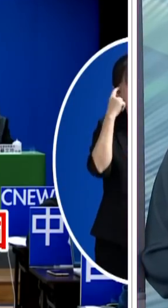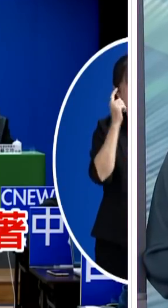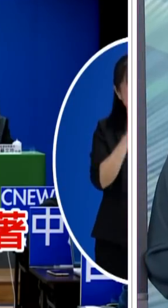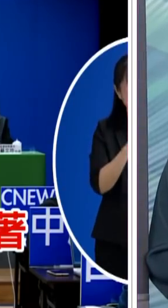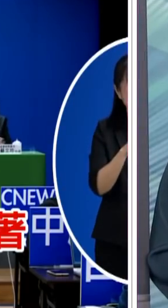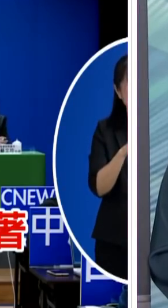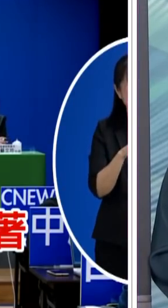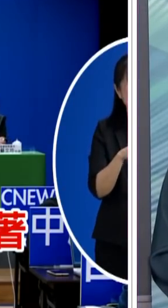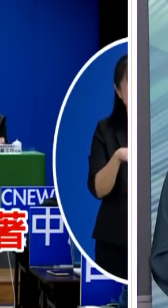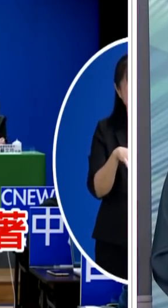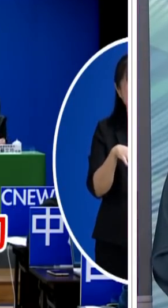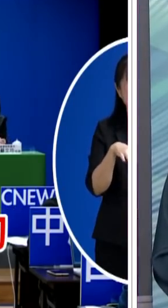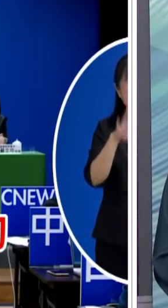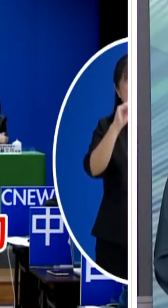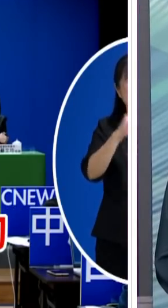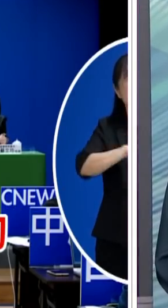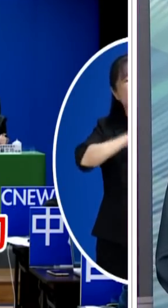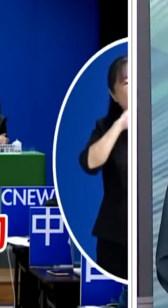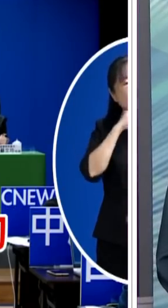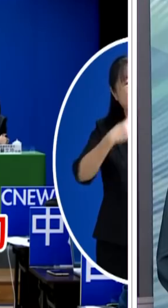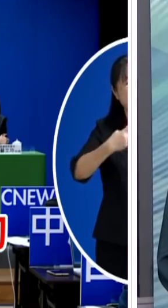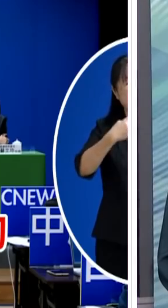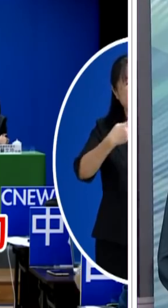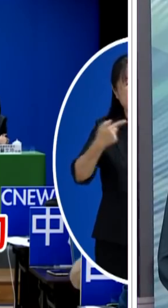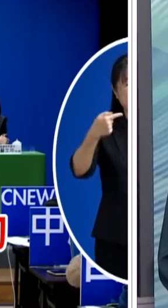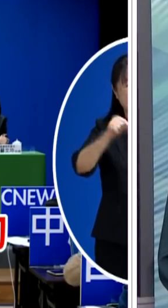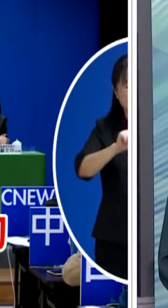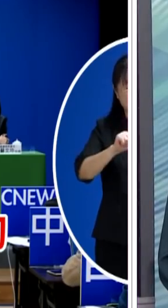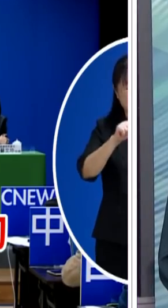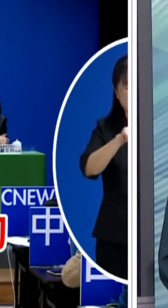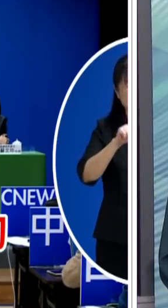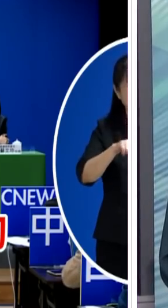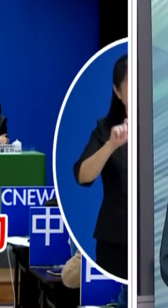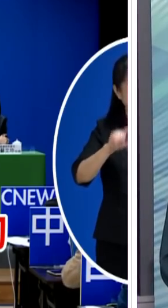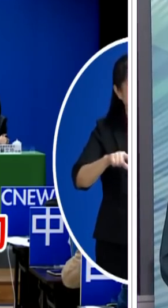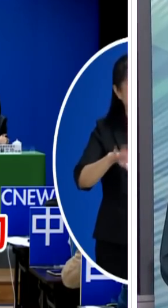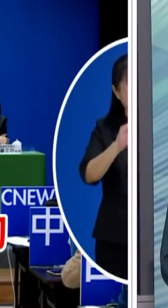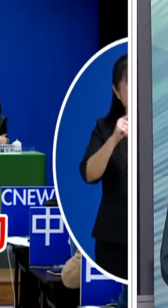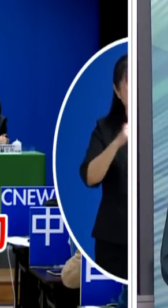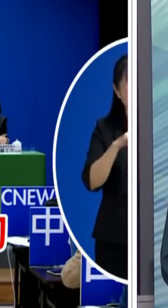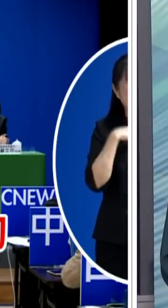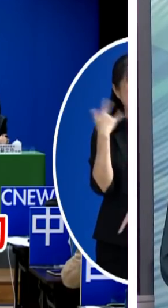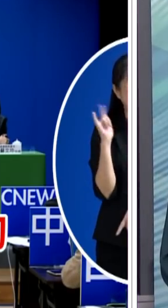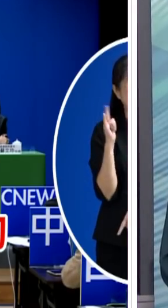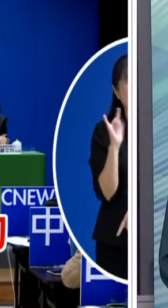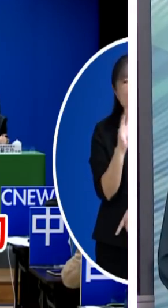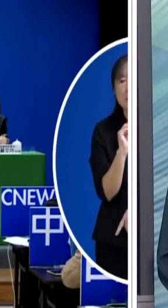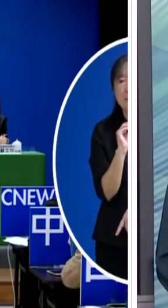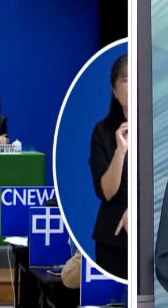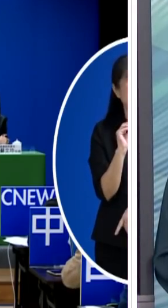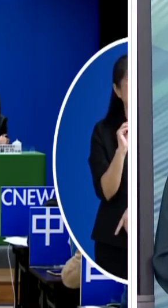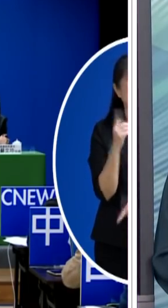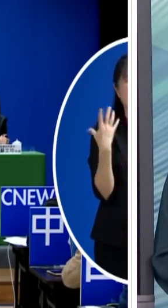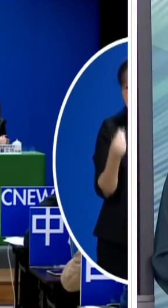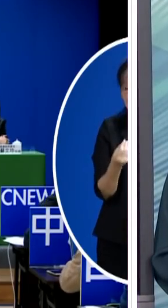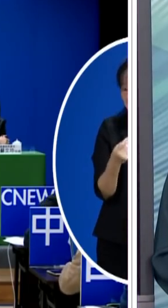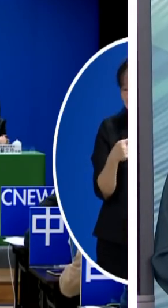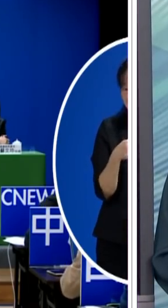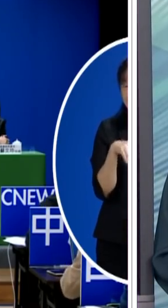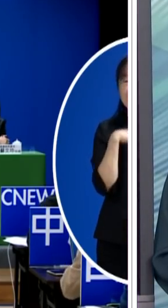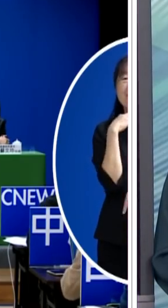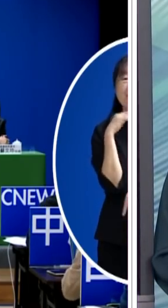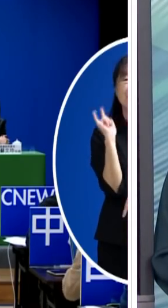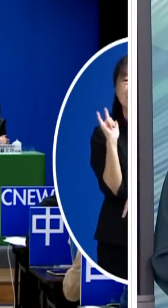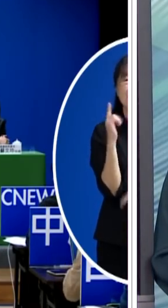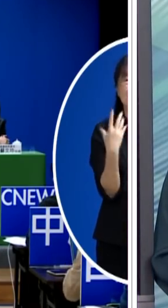些结果了，所以高端最近股票涨啊，大家要好好想一想。 就说你可能根本不知道这